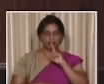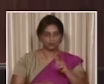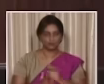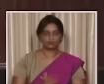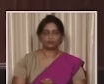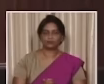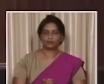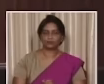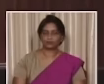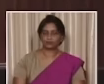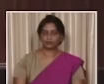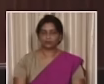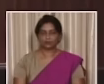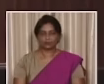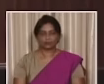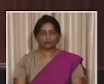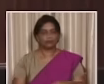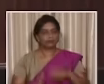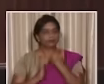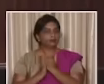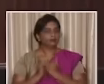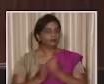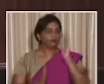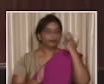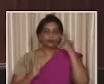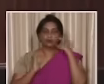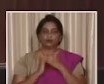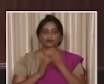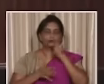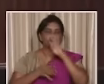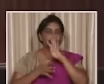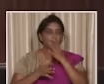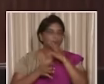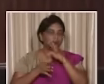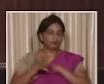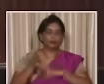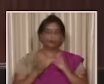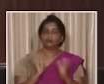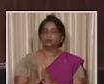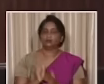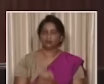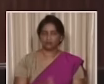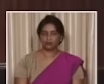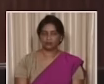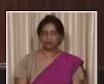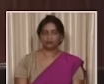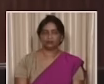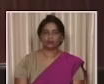කරනවා කොහොමද සුදී අද දින න්‍යාය පත්‍රයේ විෂයාංක 1 විසර්ජන 50 කෙටුම්පතේ කාරක සභාව